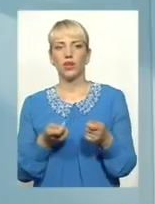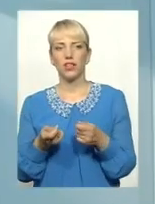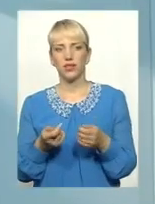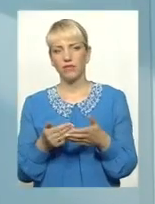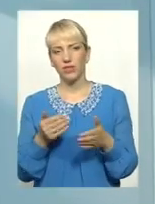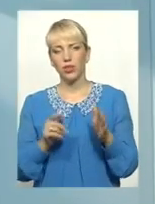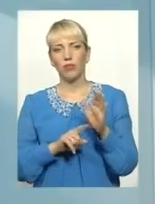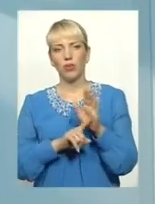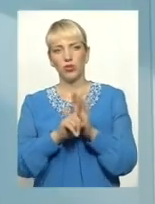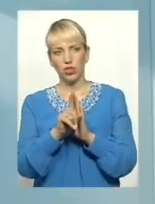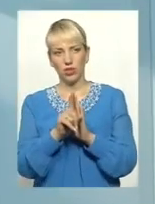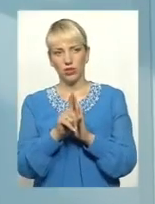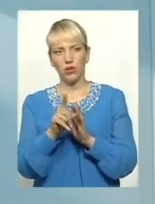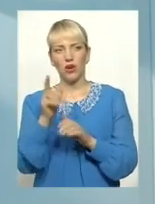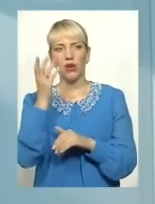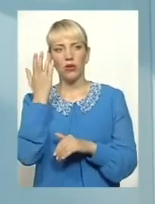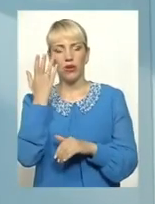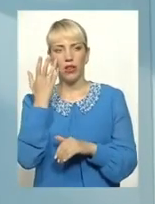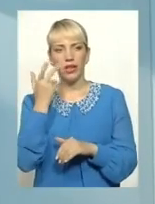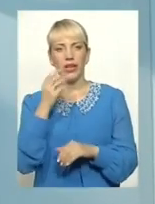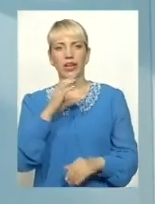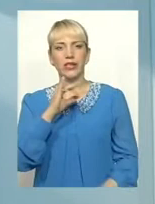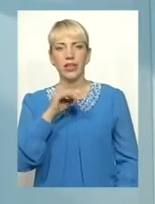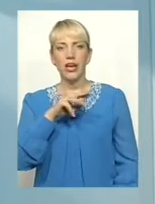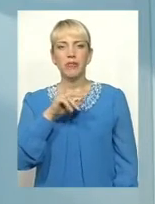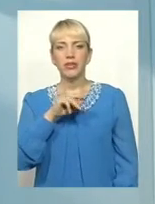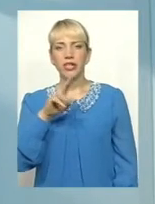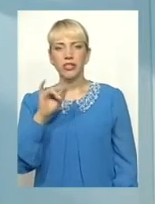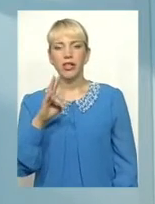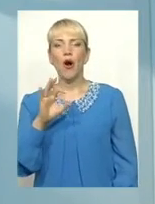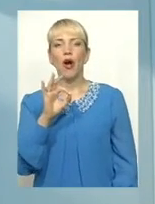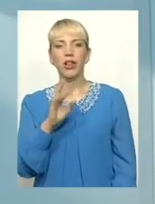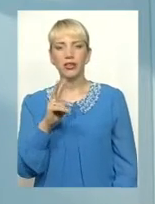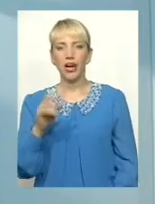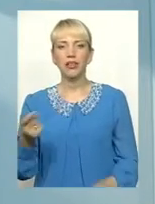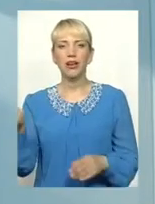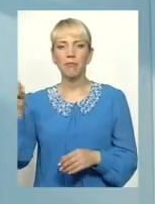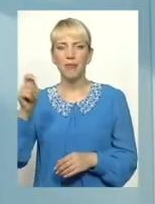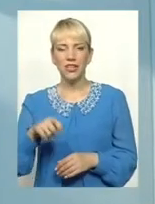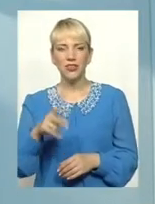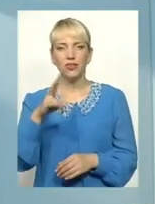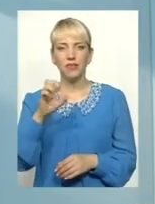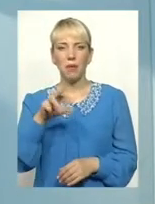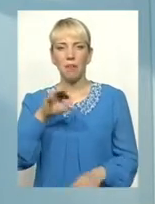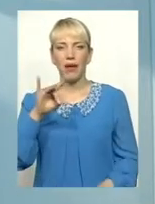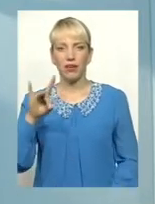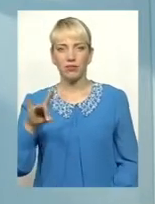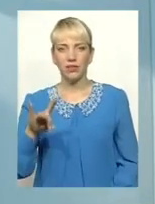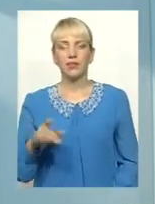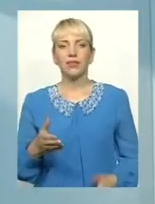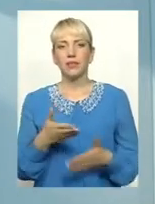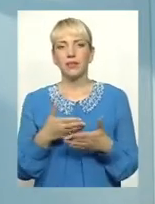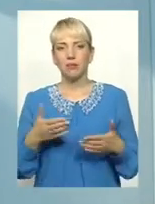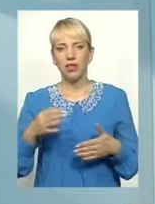самого початку, коли Сімчишин Олександр прийшов на мерську посаду, ми